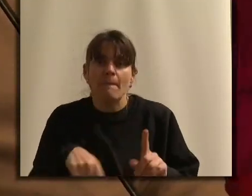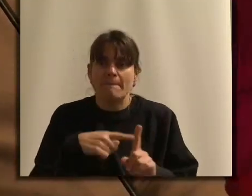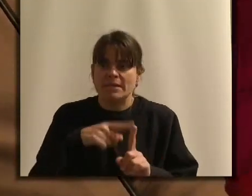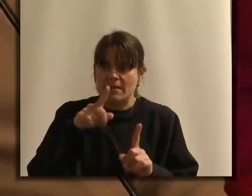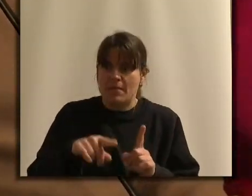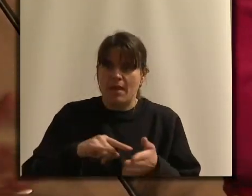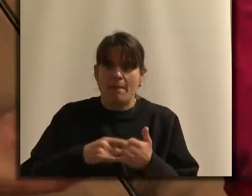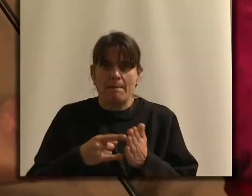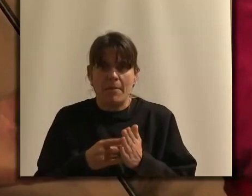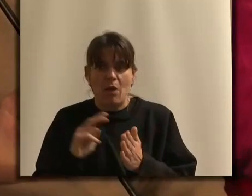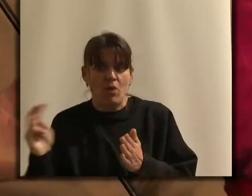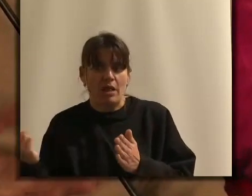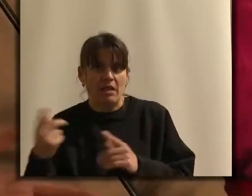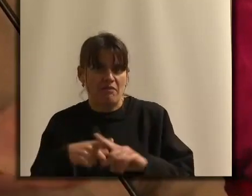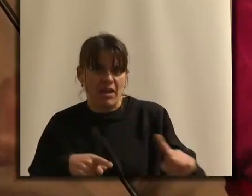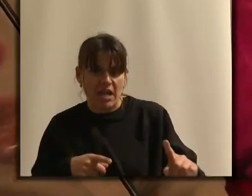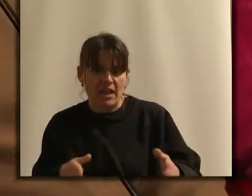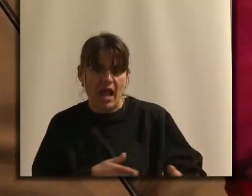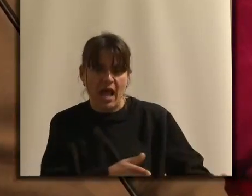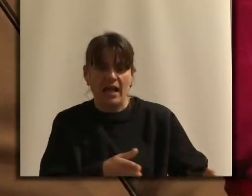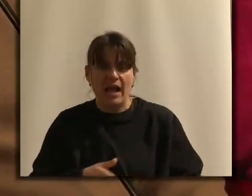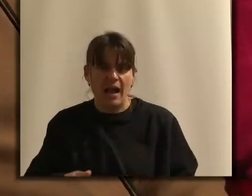més hi hagi aquest pla de camins, però clar, que llavors què vol dir?